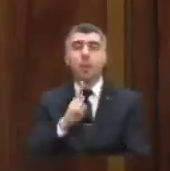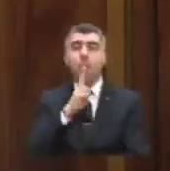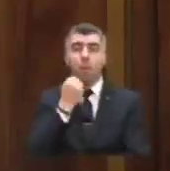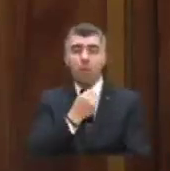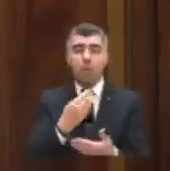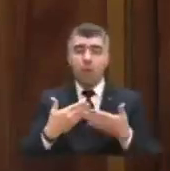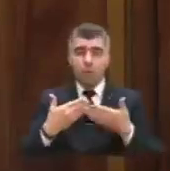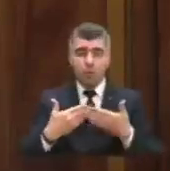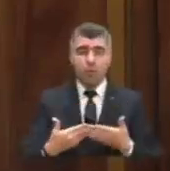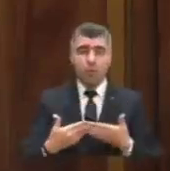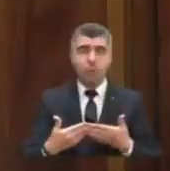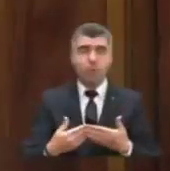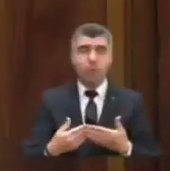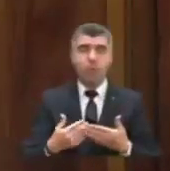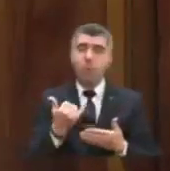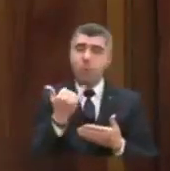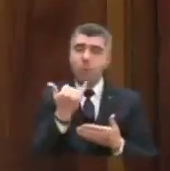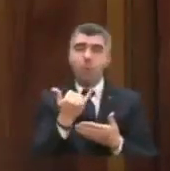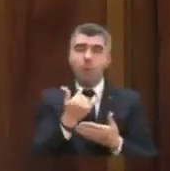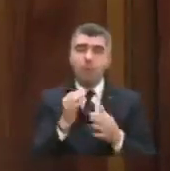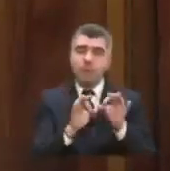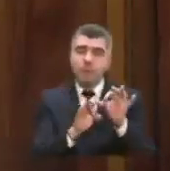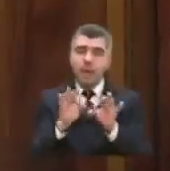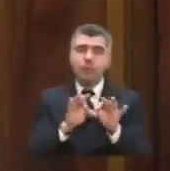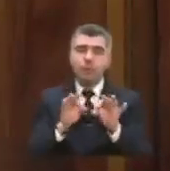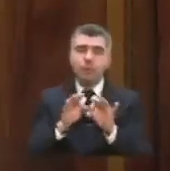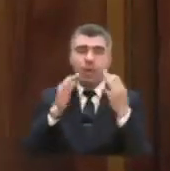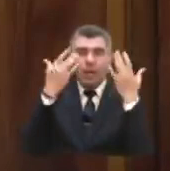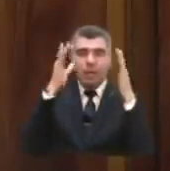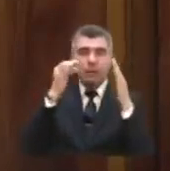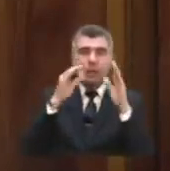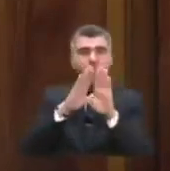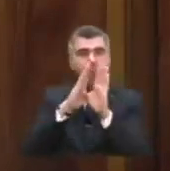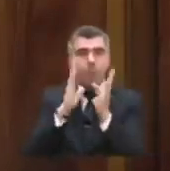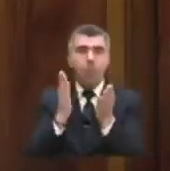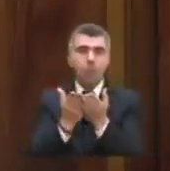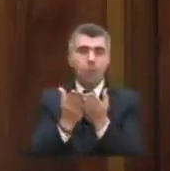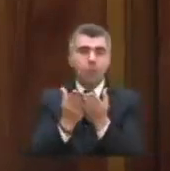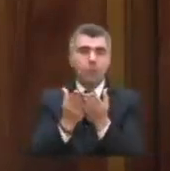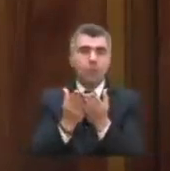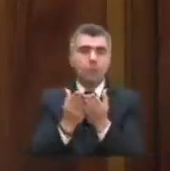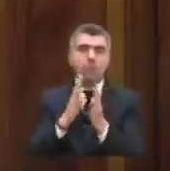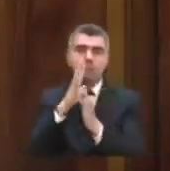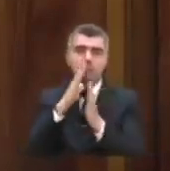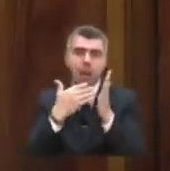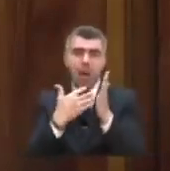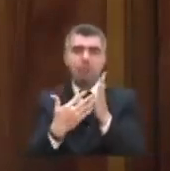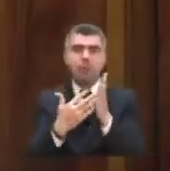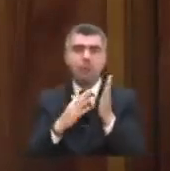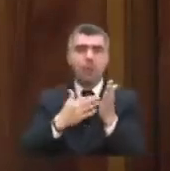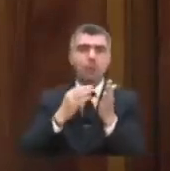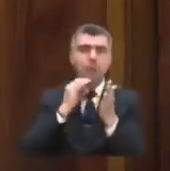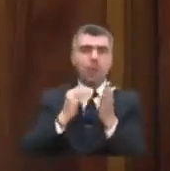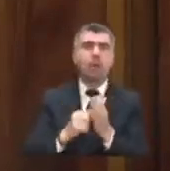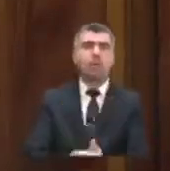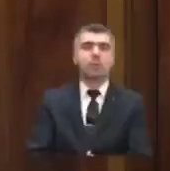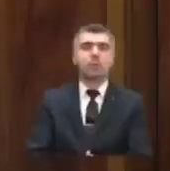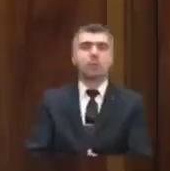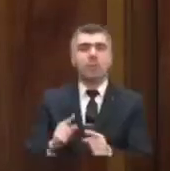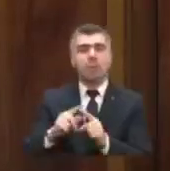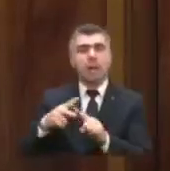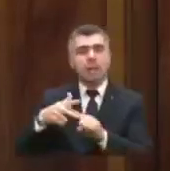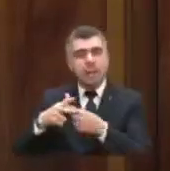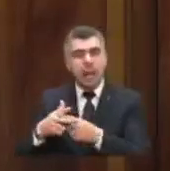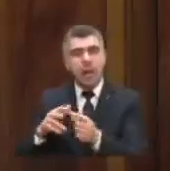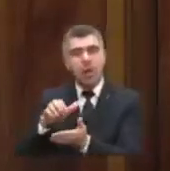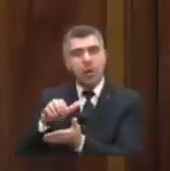حاجه لاستراتيجيه شامله ديال الثقافه، على غرار البرامج القطاعيه الاخرى في مجالات بحال الصناعه